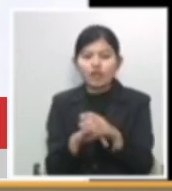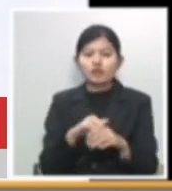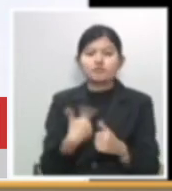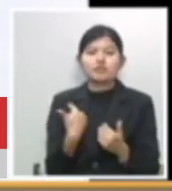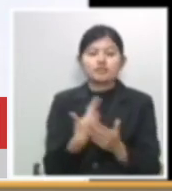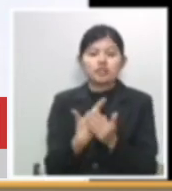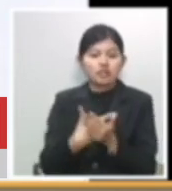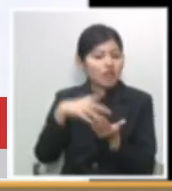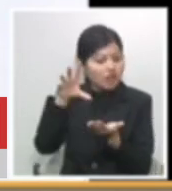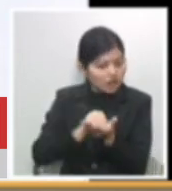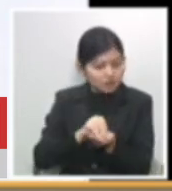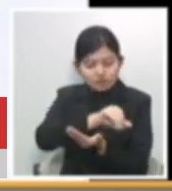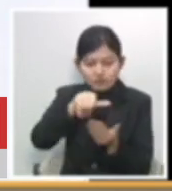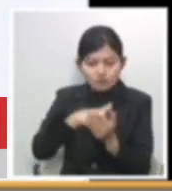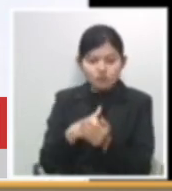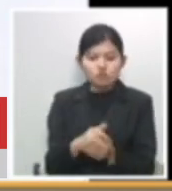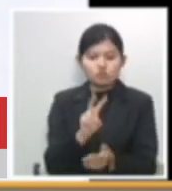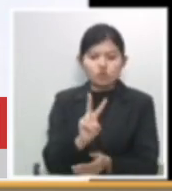มด